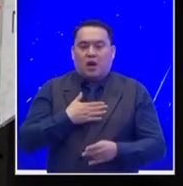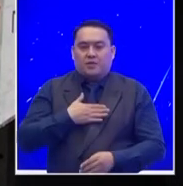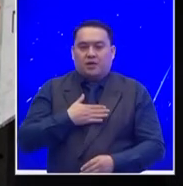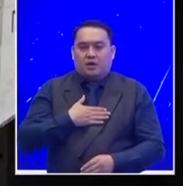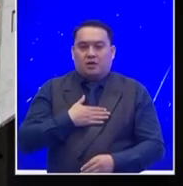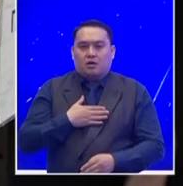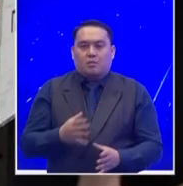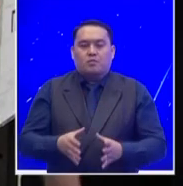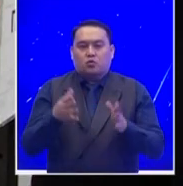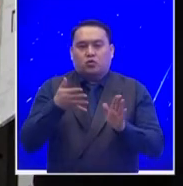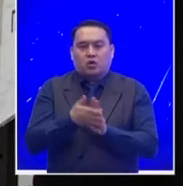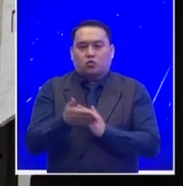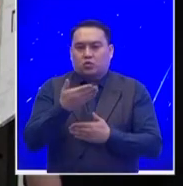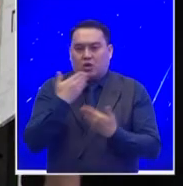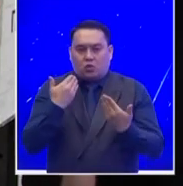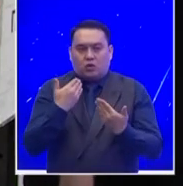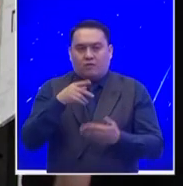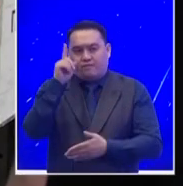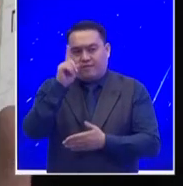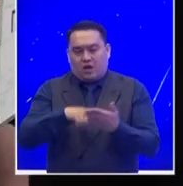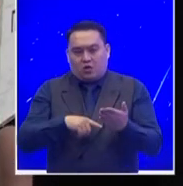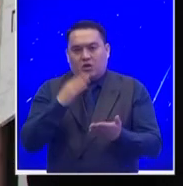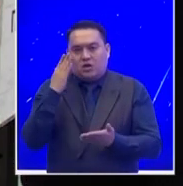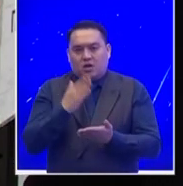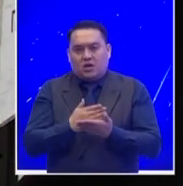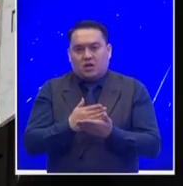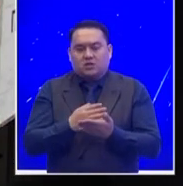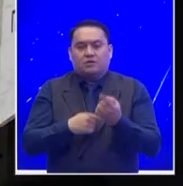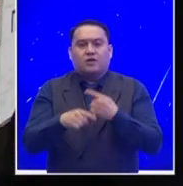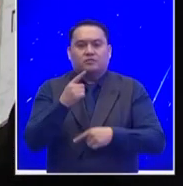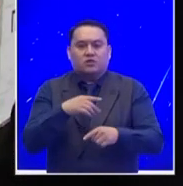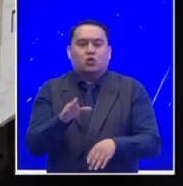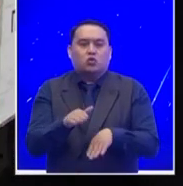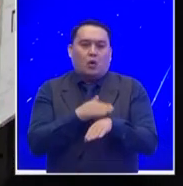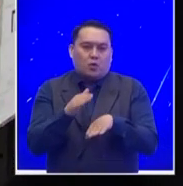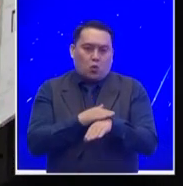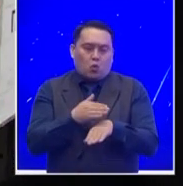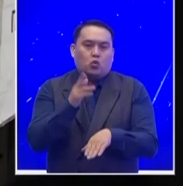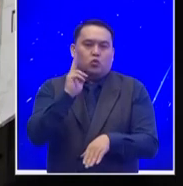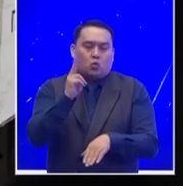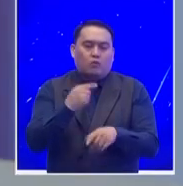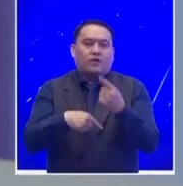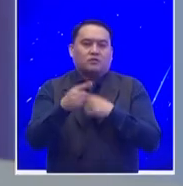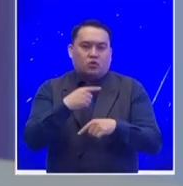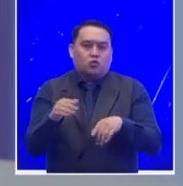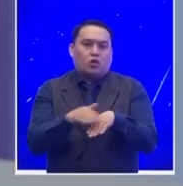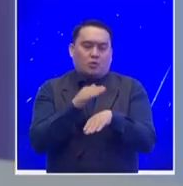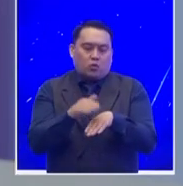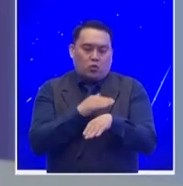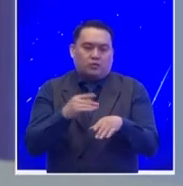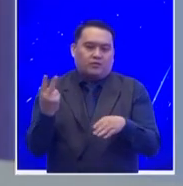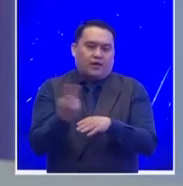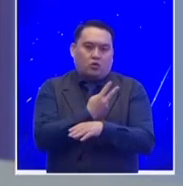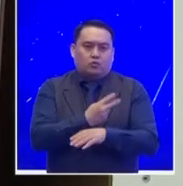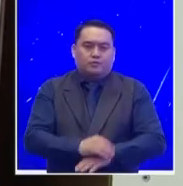не столь огромные расходы. Вообще, я верю, что существует эффект бумеранга. Когда мы делаем кому-то хорошо, нам это воздается в